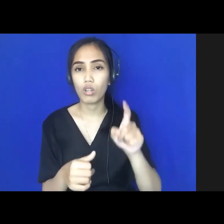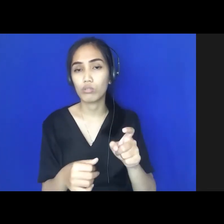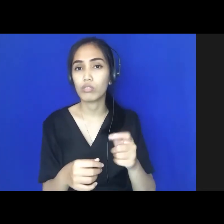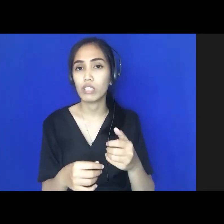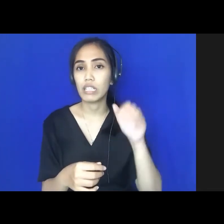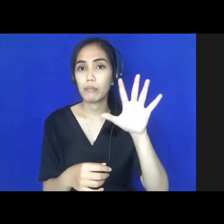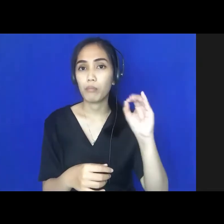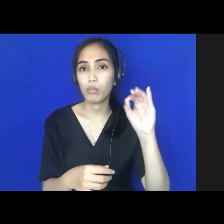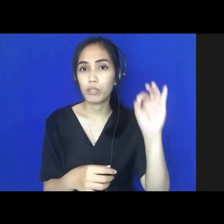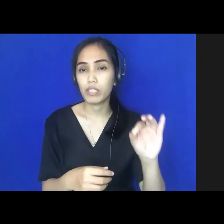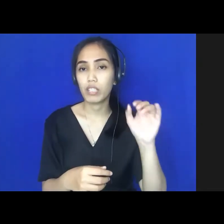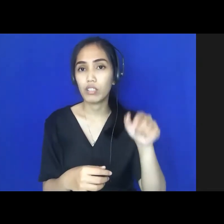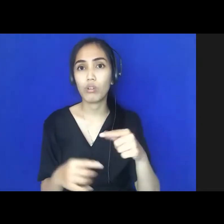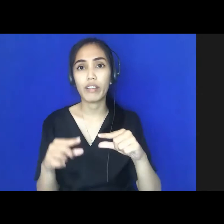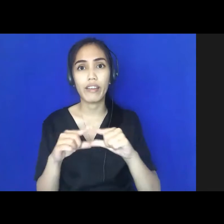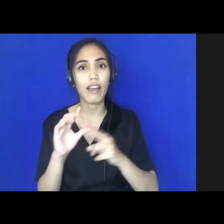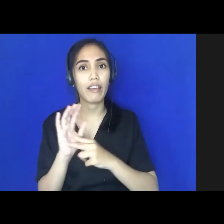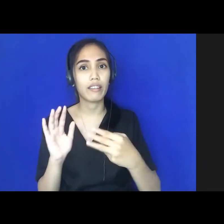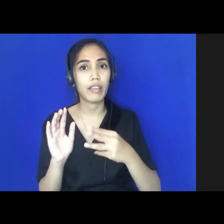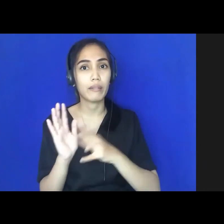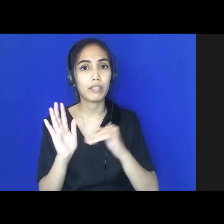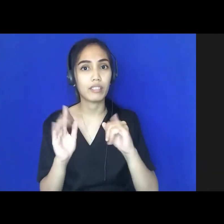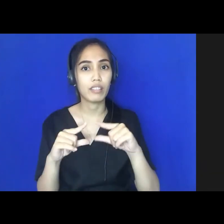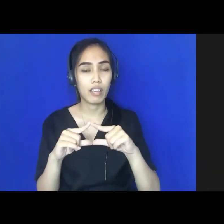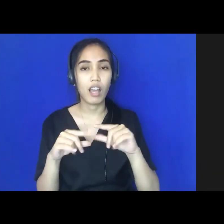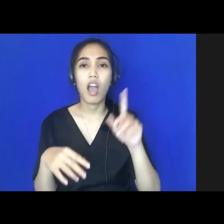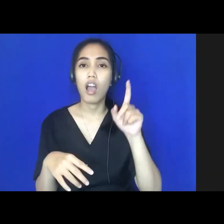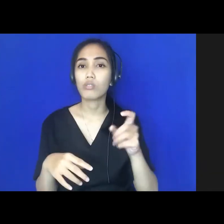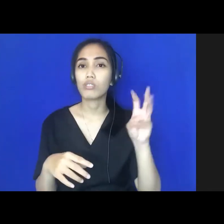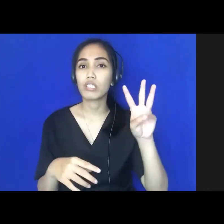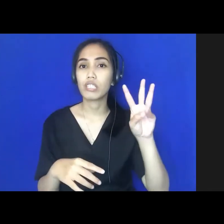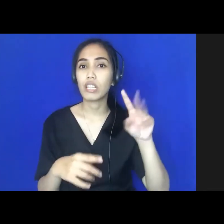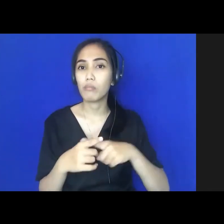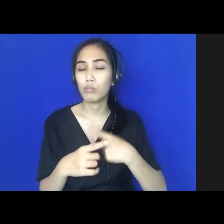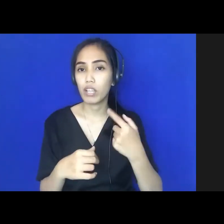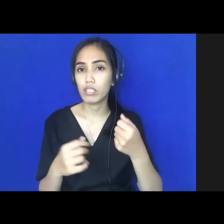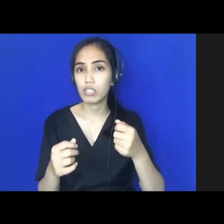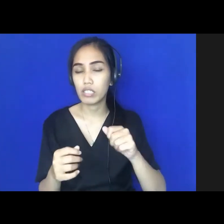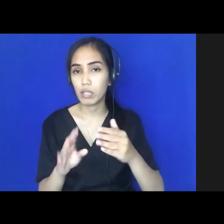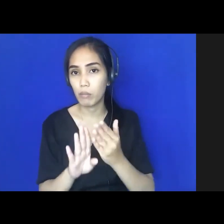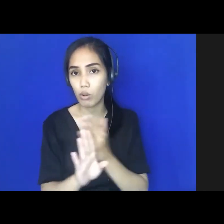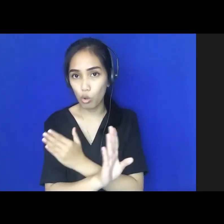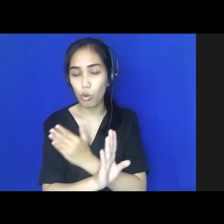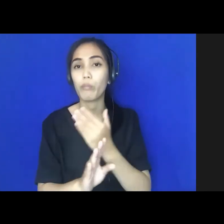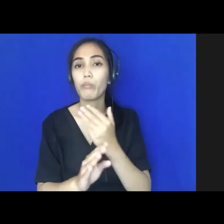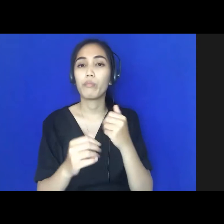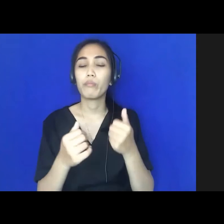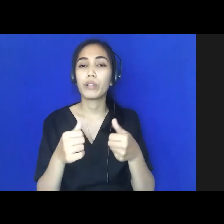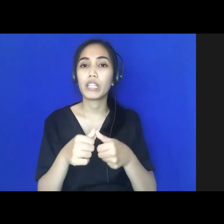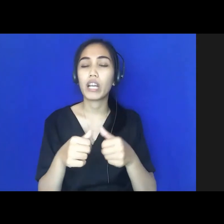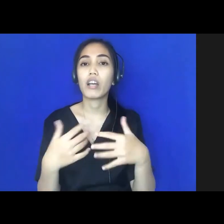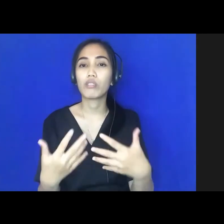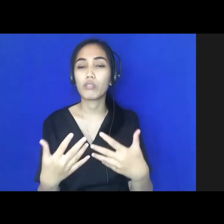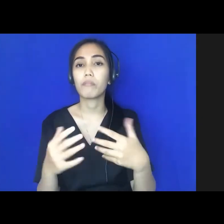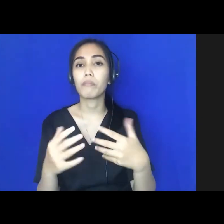posisinya 50% dalam kondisi anemia. Sehingga dalam 3 bulan itu harus ada perbaikan sebelum nanti dia menikah, bahkan juga menjadi hamil. Ya, itu